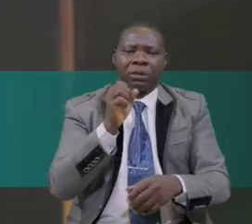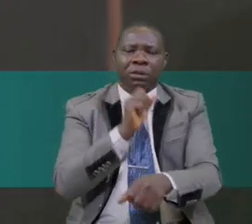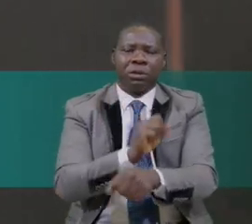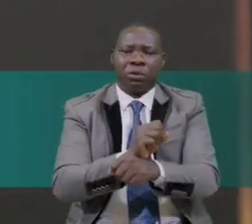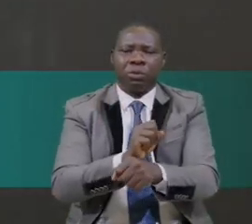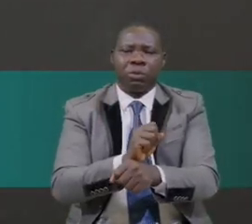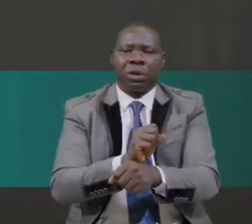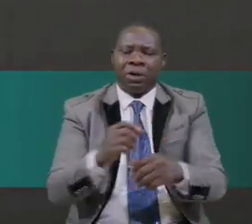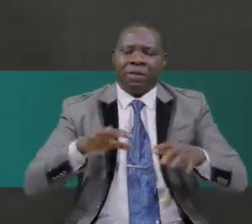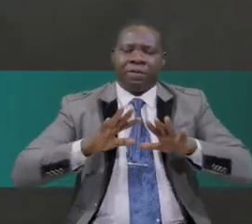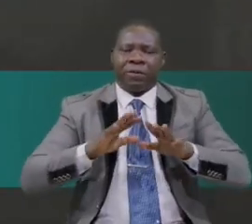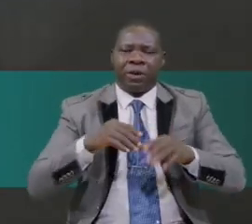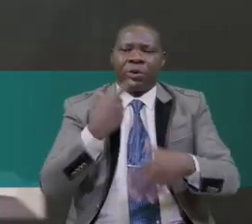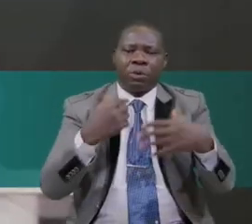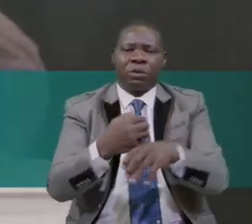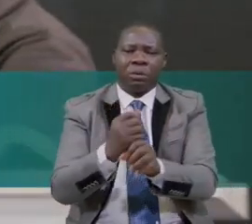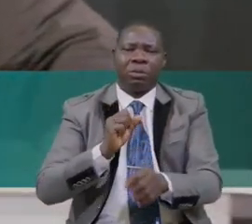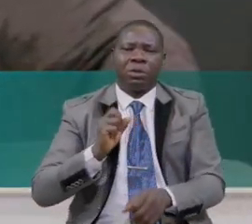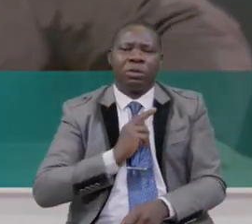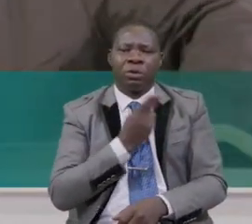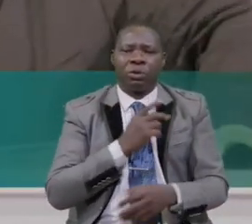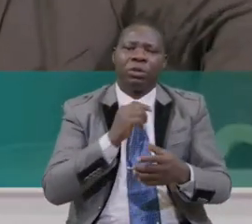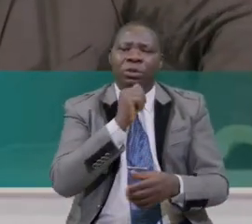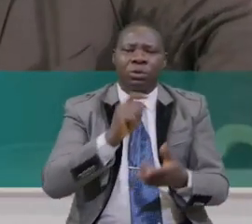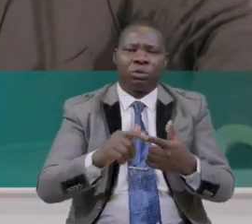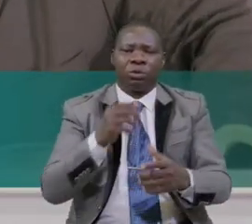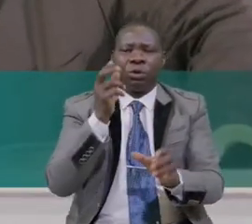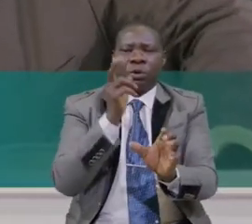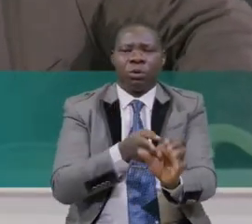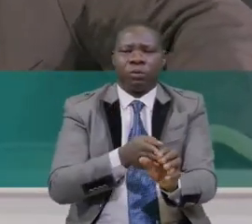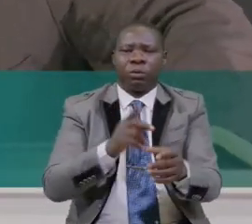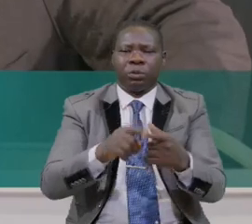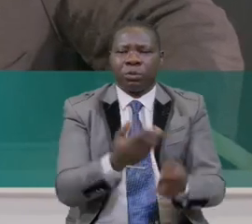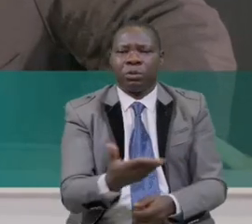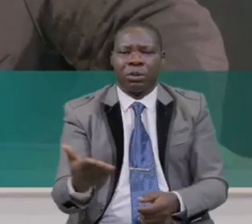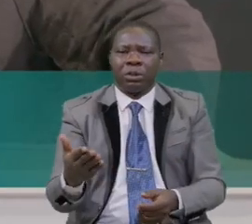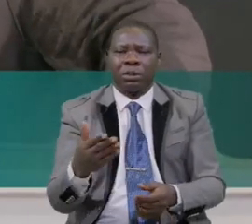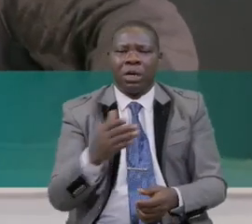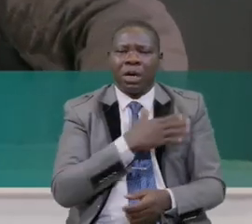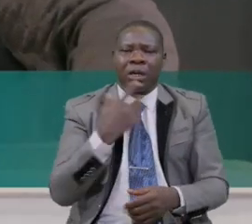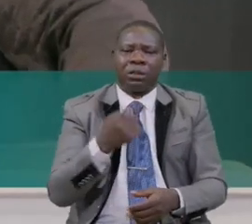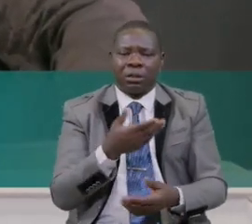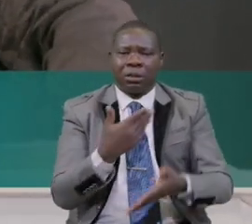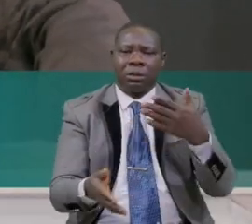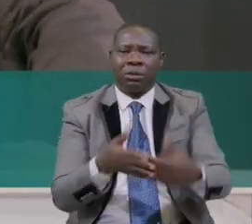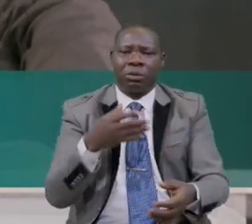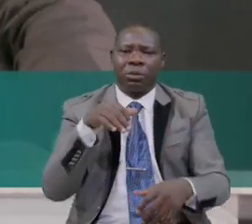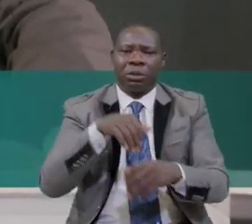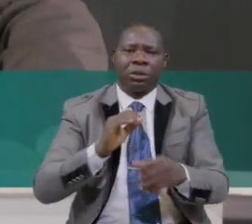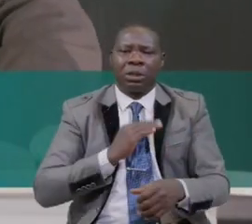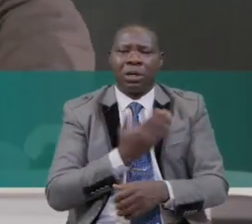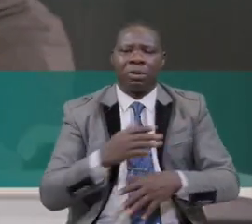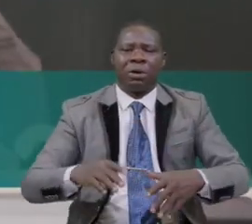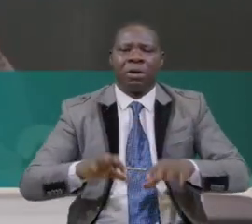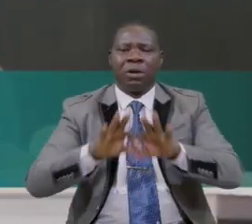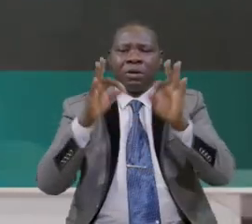la peur? Qu'est-ce qui nous amène à ne pas affronter les choses? Et les choses dans notre